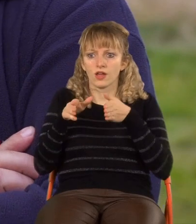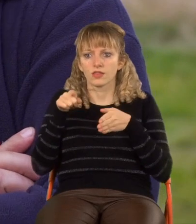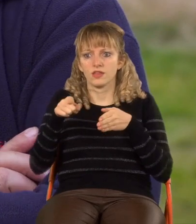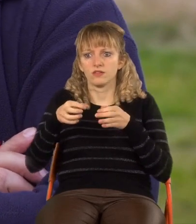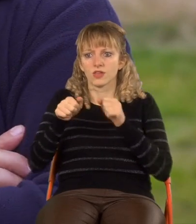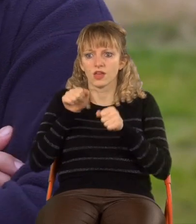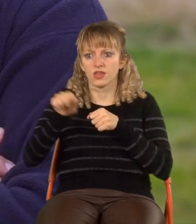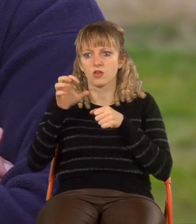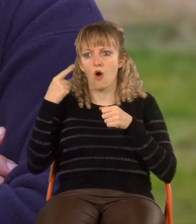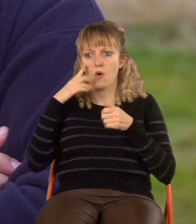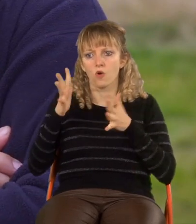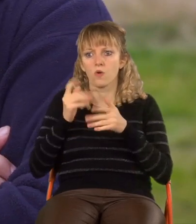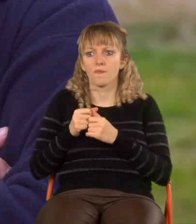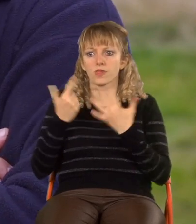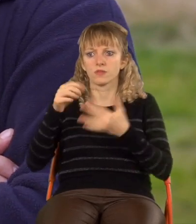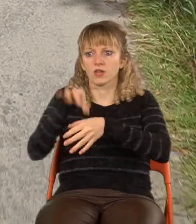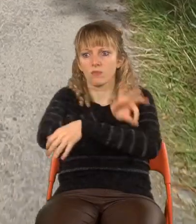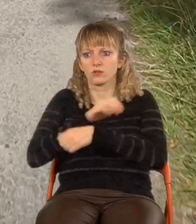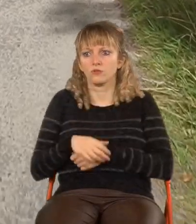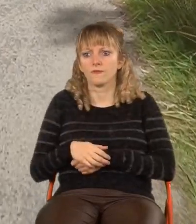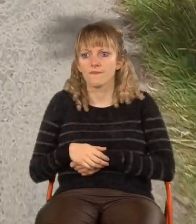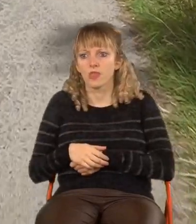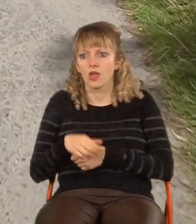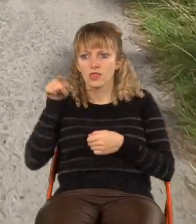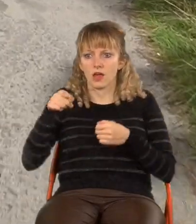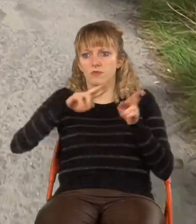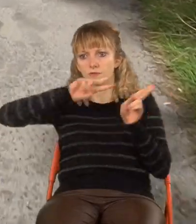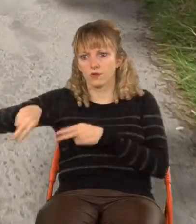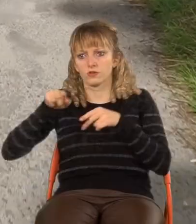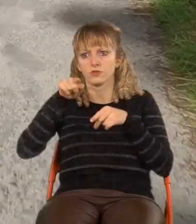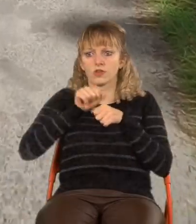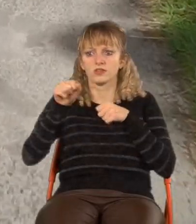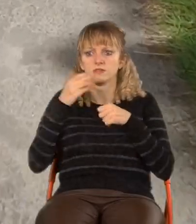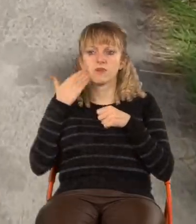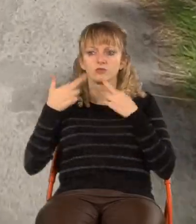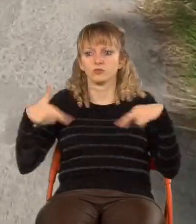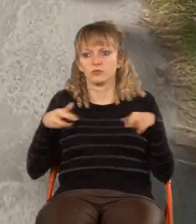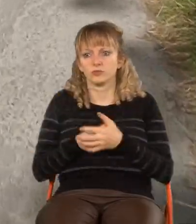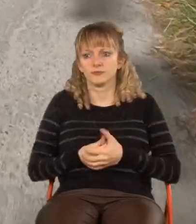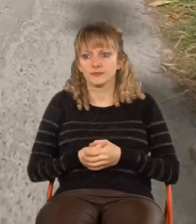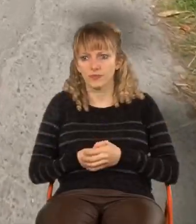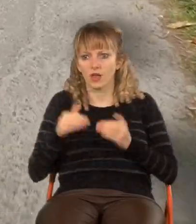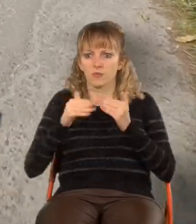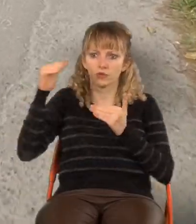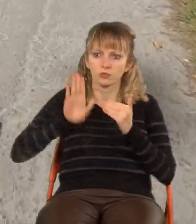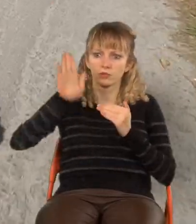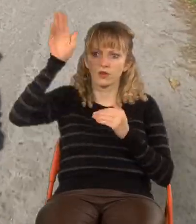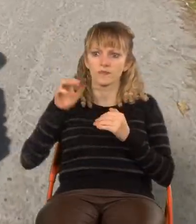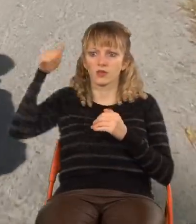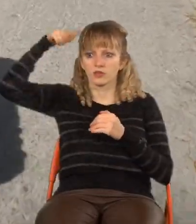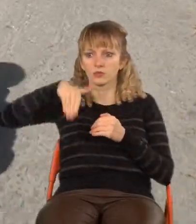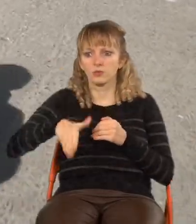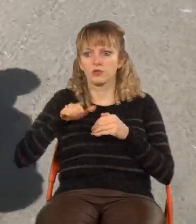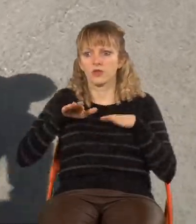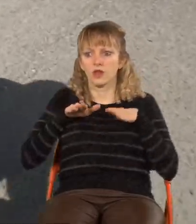i taki jest bardzo zróżnicowany. Jest i pod górę, i z góry, i asfaltem troszkę, i troszkę taką